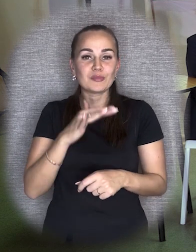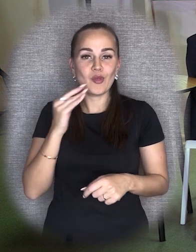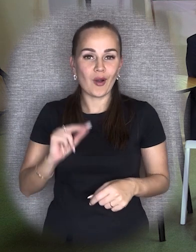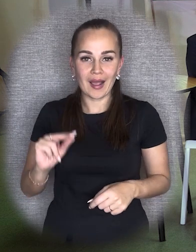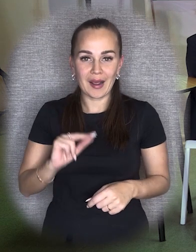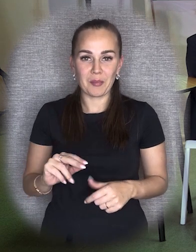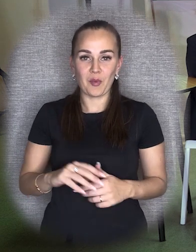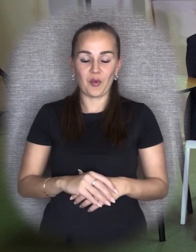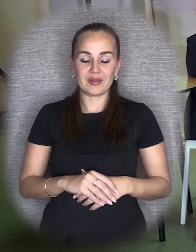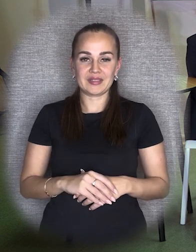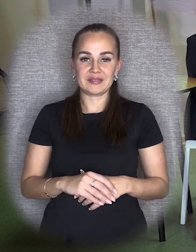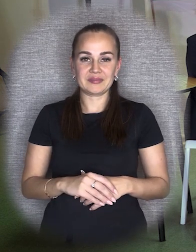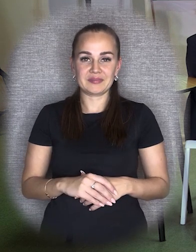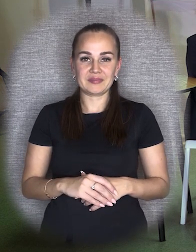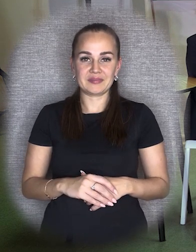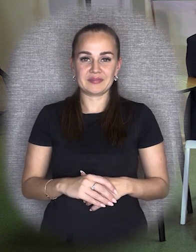и очень такой